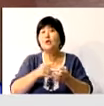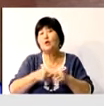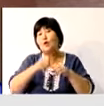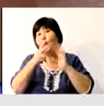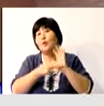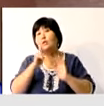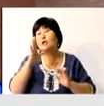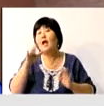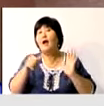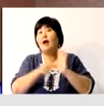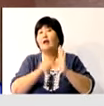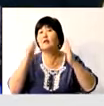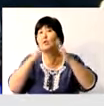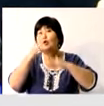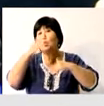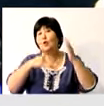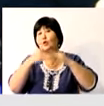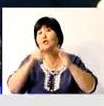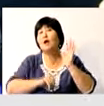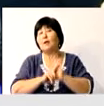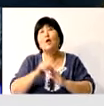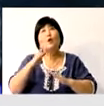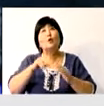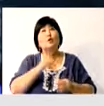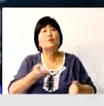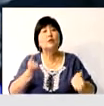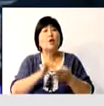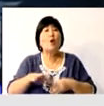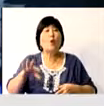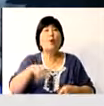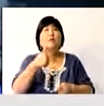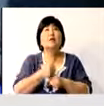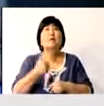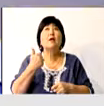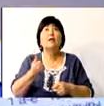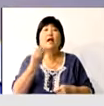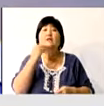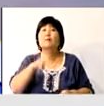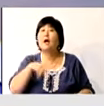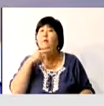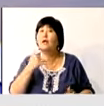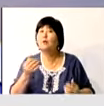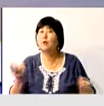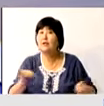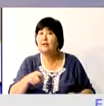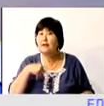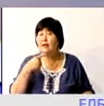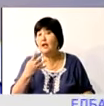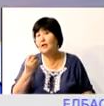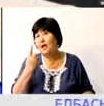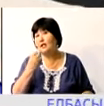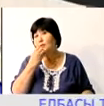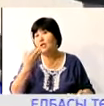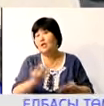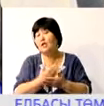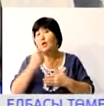18 пәтерлік 6 тұрғын үйдің құрылысы басталды. Құрылыс жұмыстарымен танысқан облыс әкімі ең әуелі сапаға баса мән беру керектігін айтты. Тағы бір жағымды